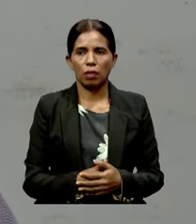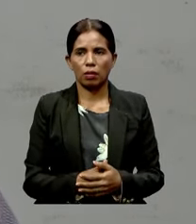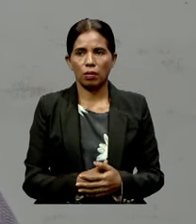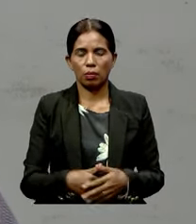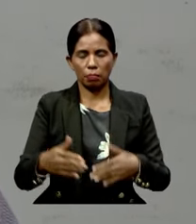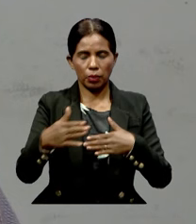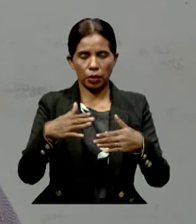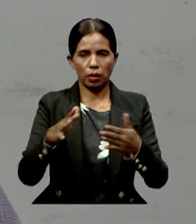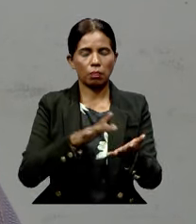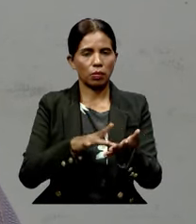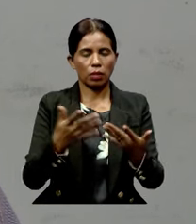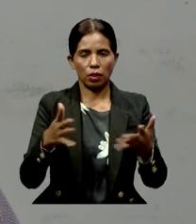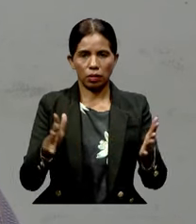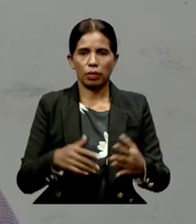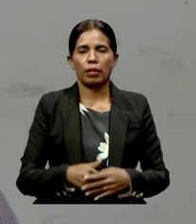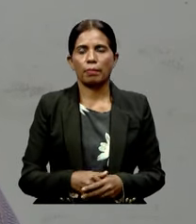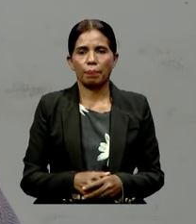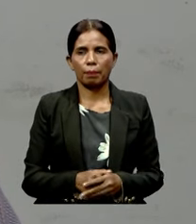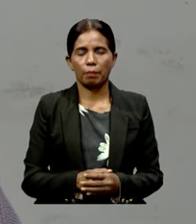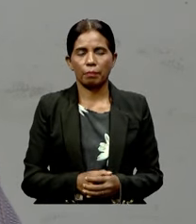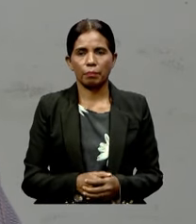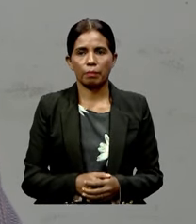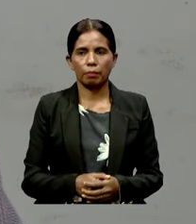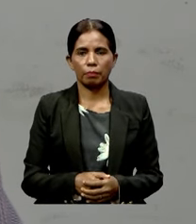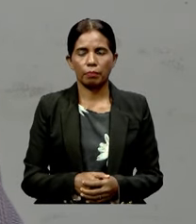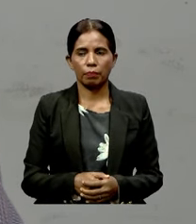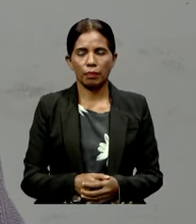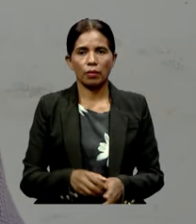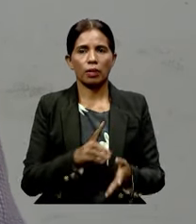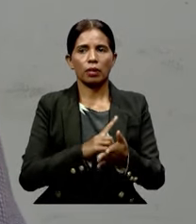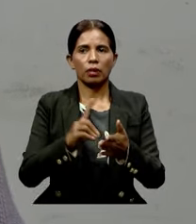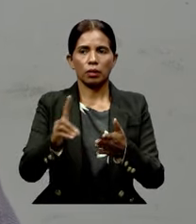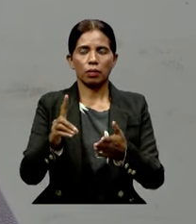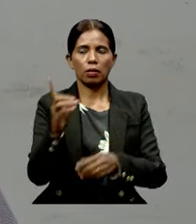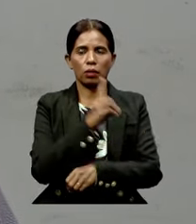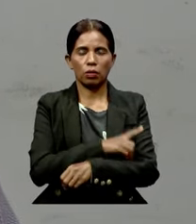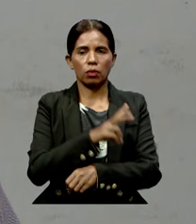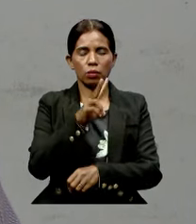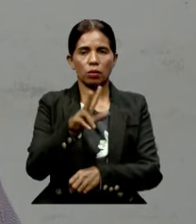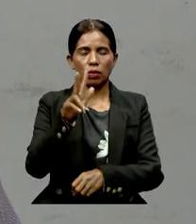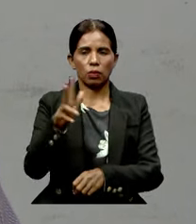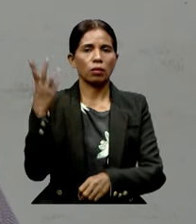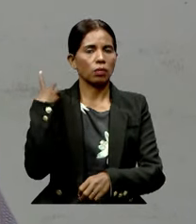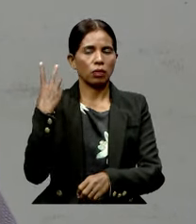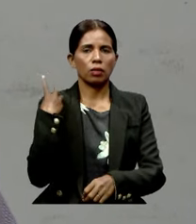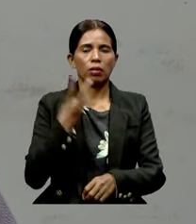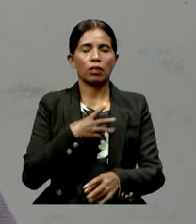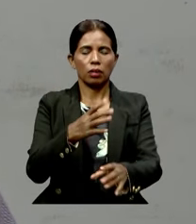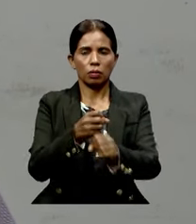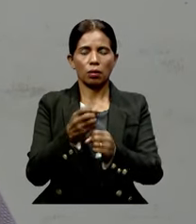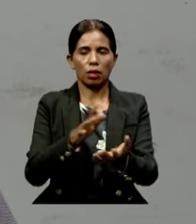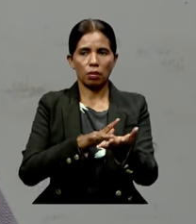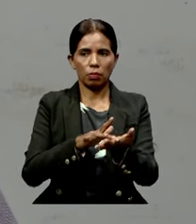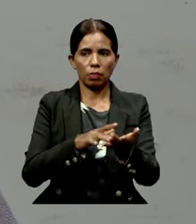stock limitado i iha semana lor dua katoli baita simu fornecimento